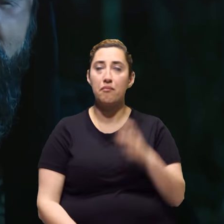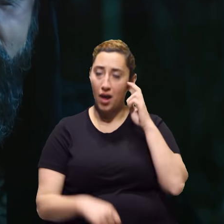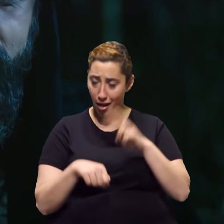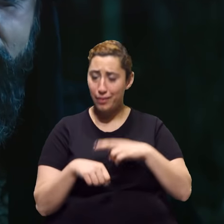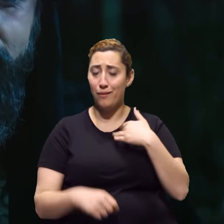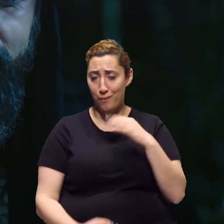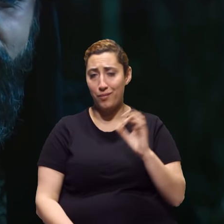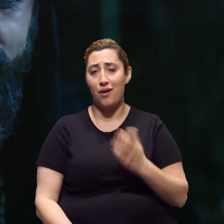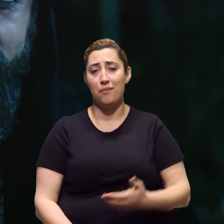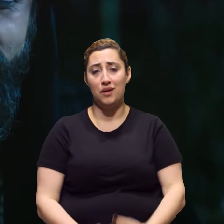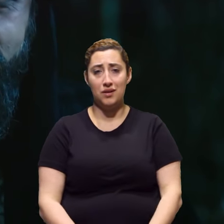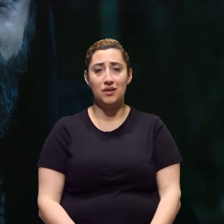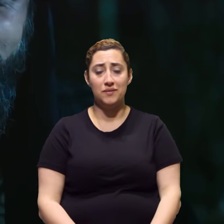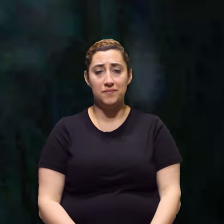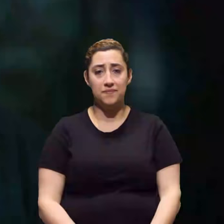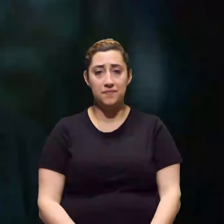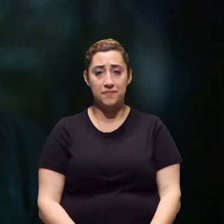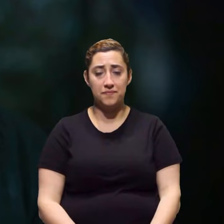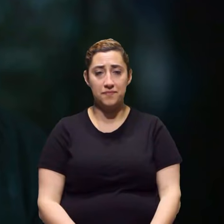Hatırlarım elbet.